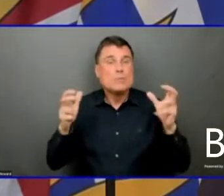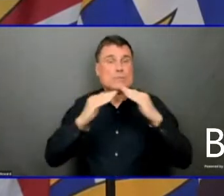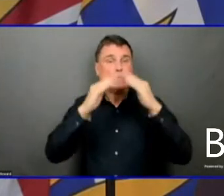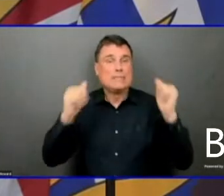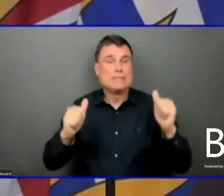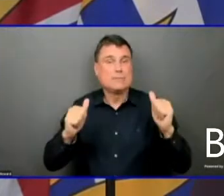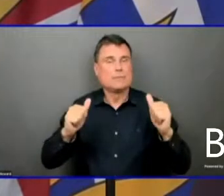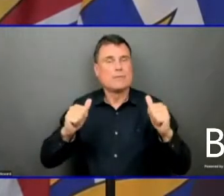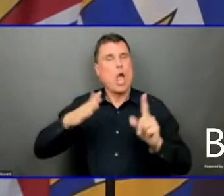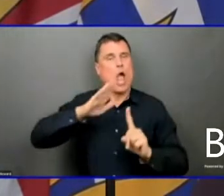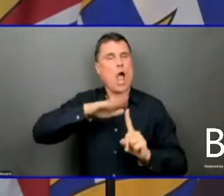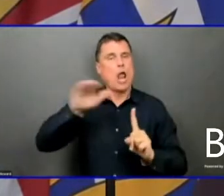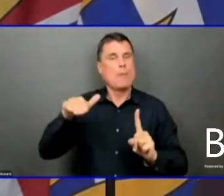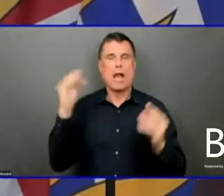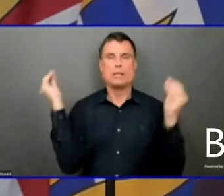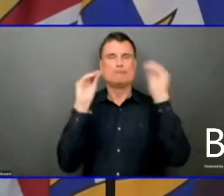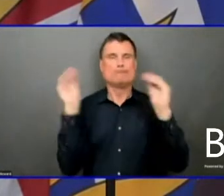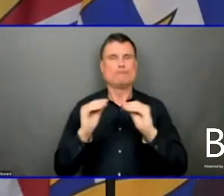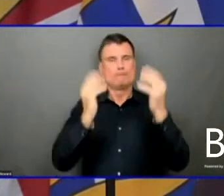137,810个人。